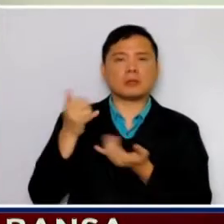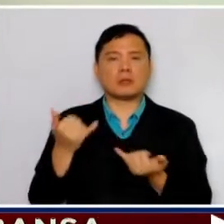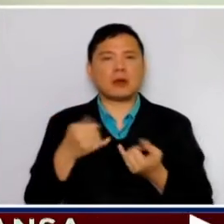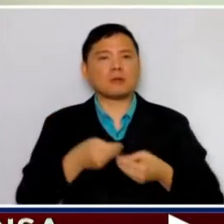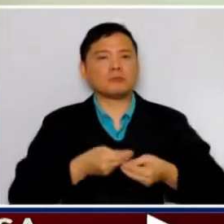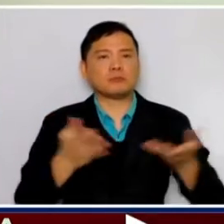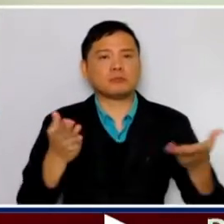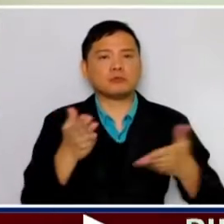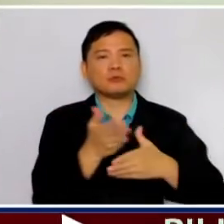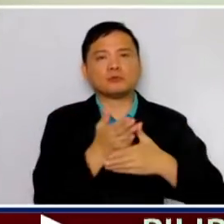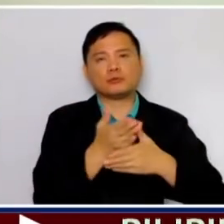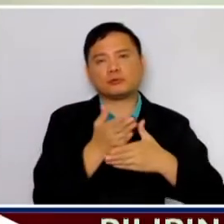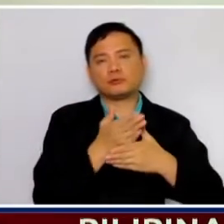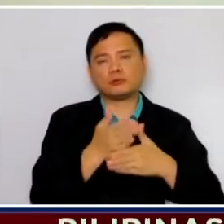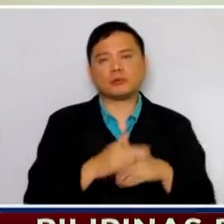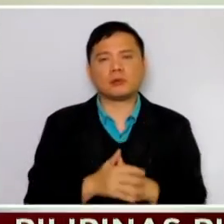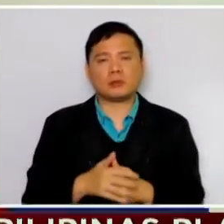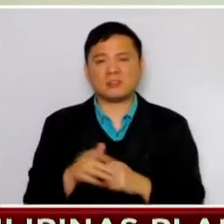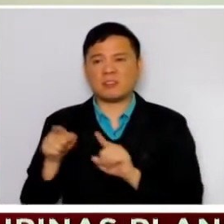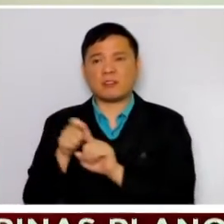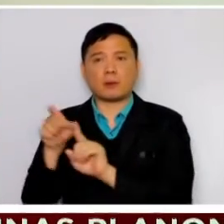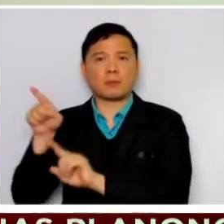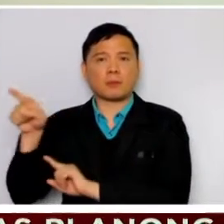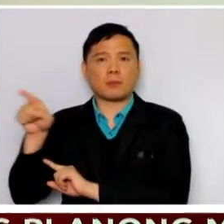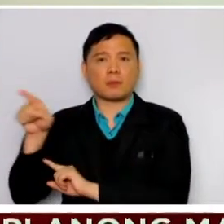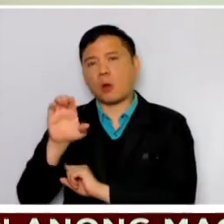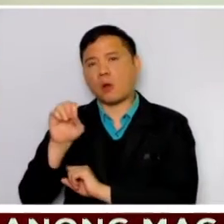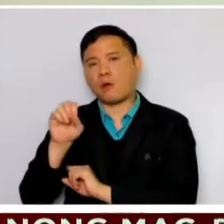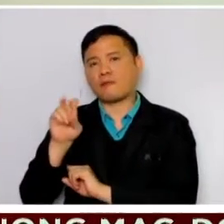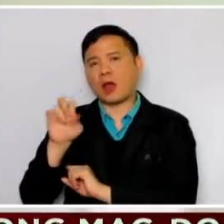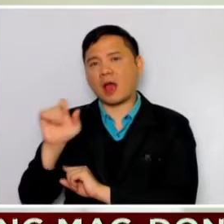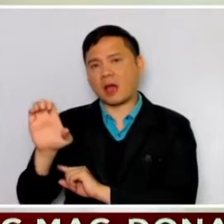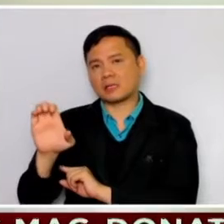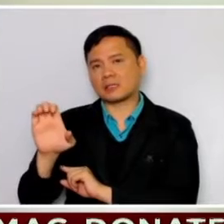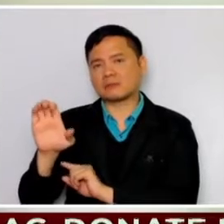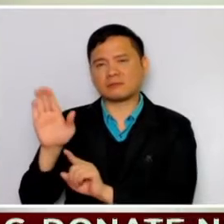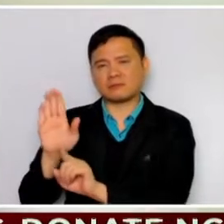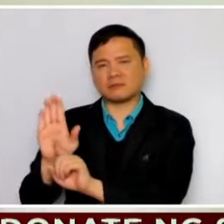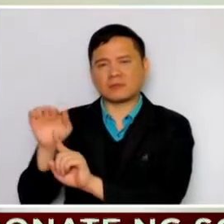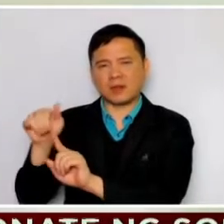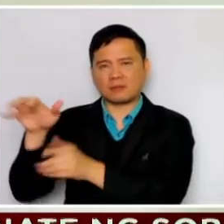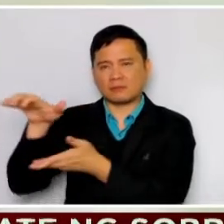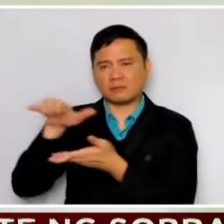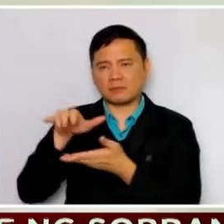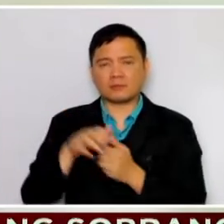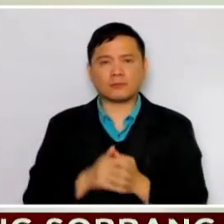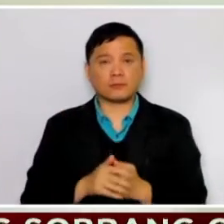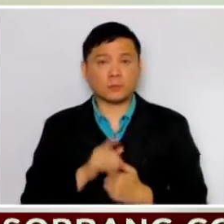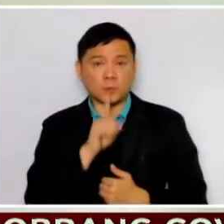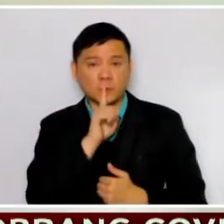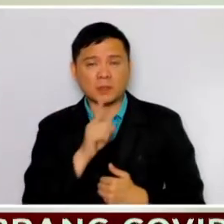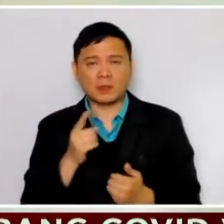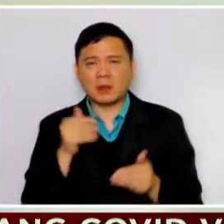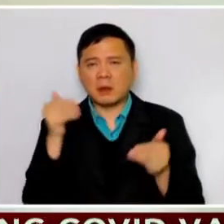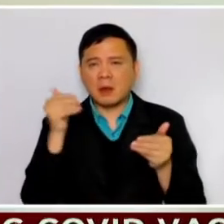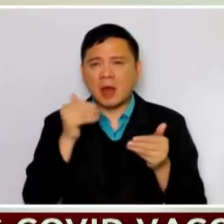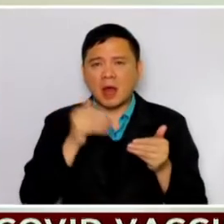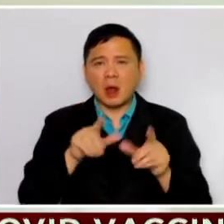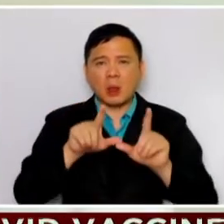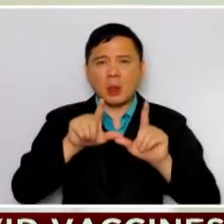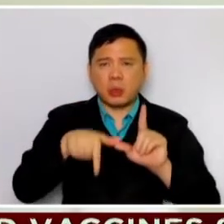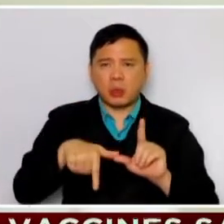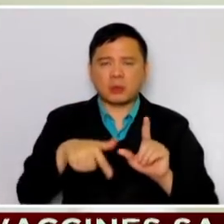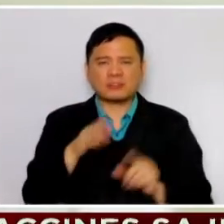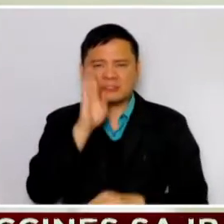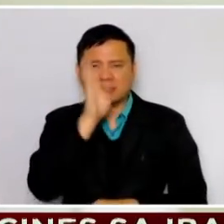are donating is because malapit na silang mag-expire, no? But with the extension of shelf